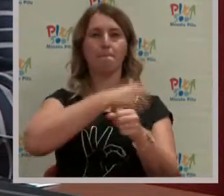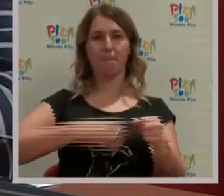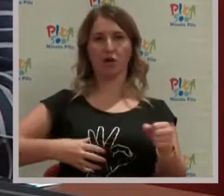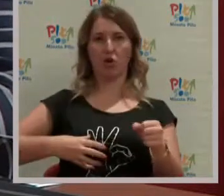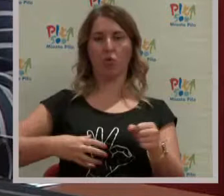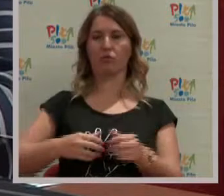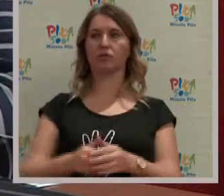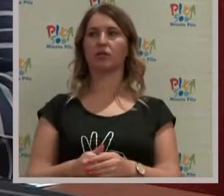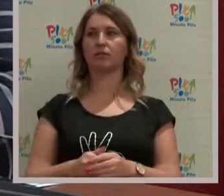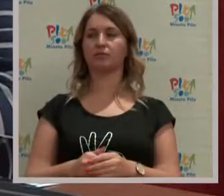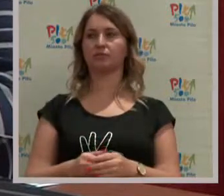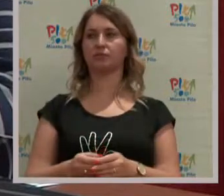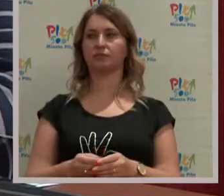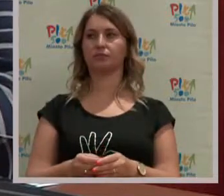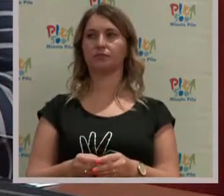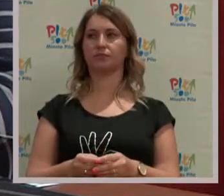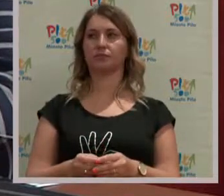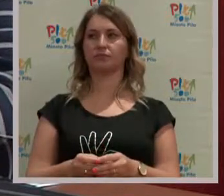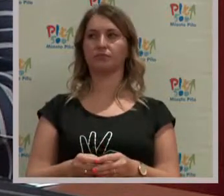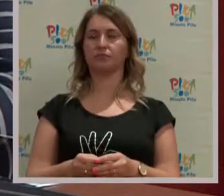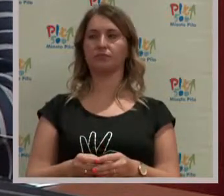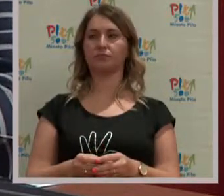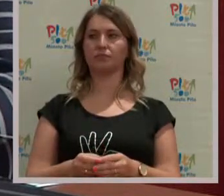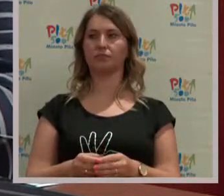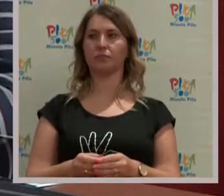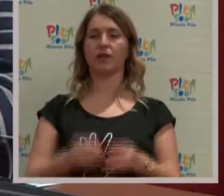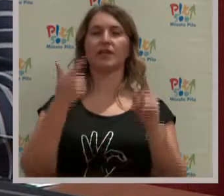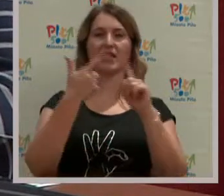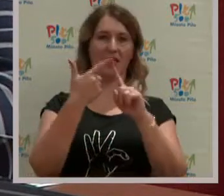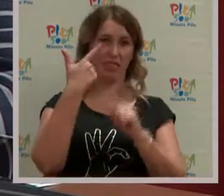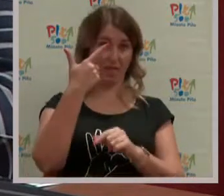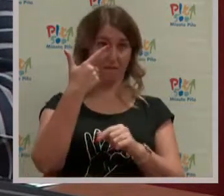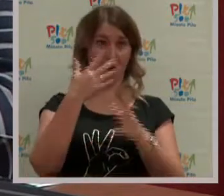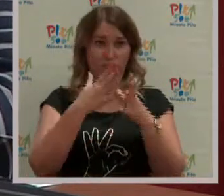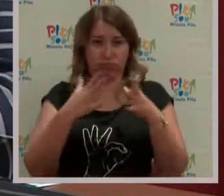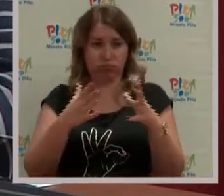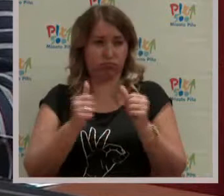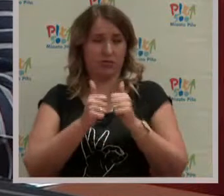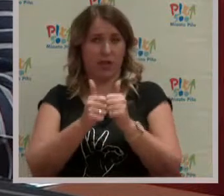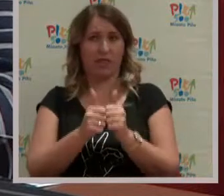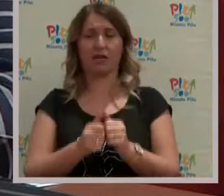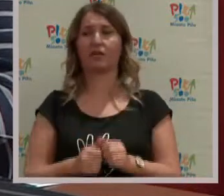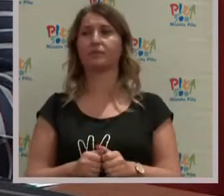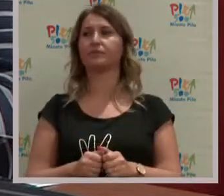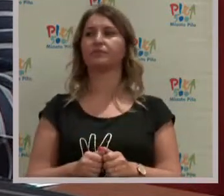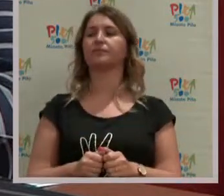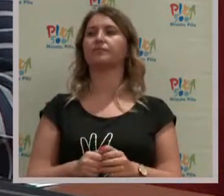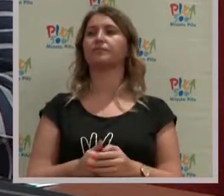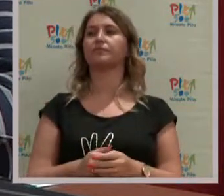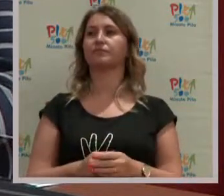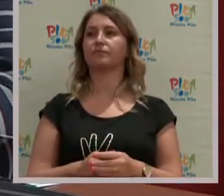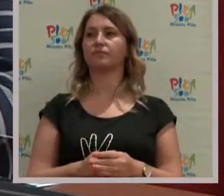dwa nasze przedsięwzięcia duże przedsięwzięcia to jest gospodarka niskoemisyjna z ogromnym zakresem rzeczowym oraz rewitalizacja obszarów